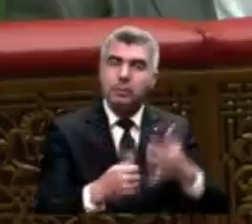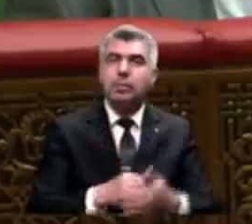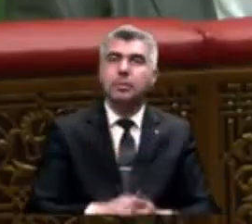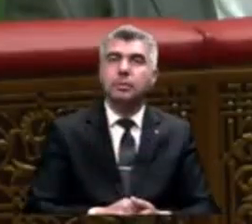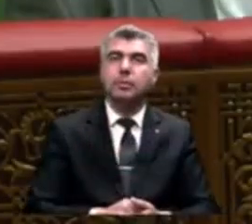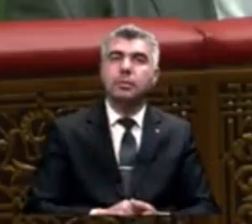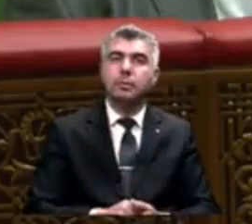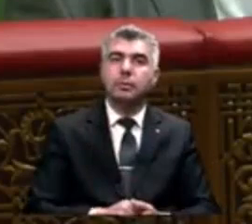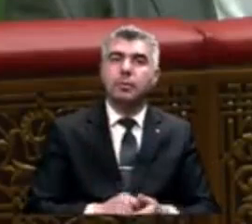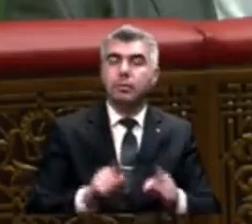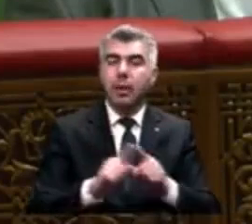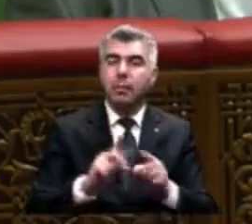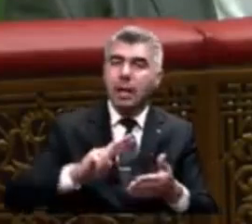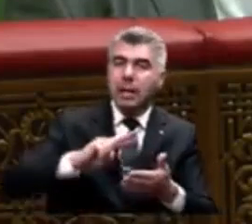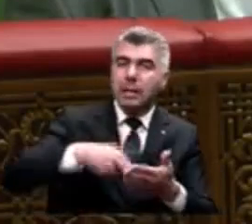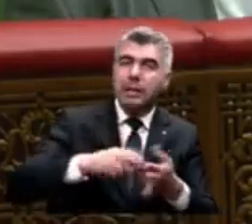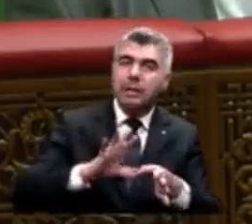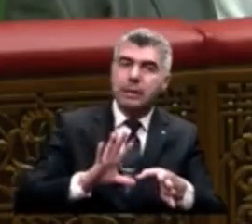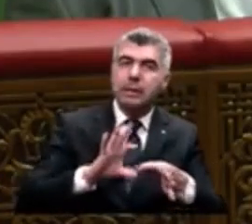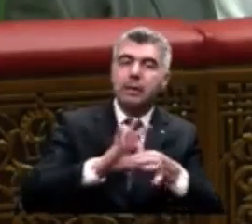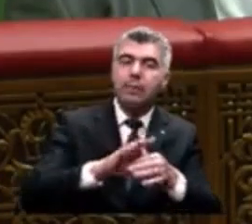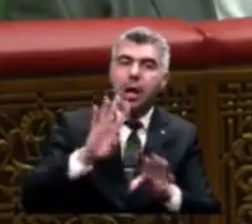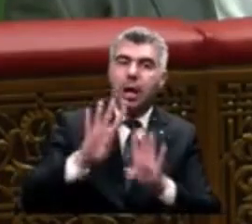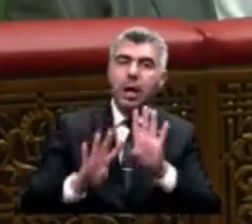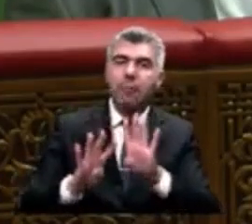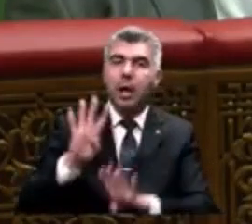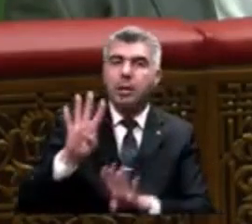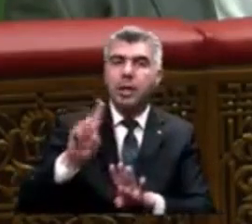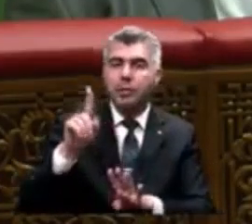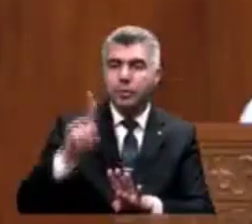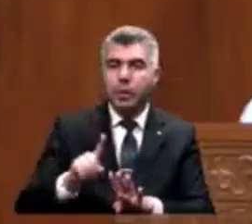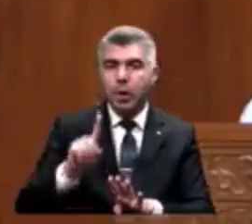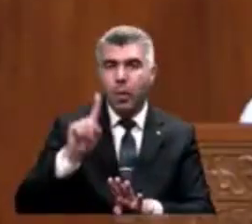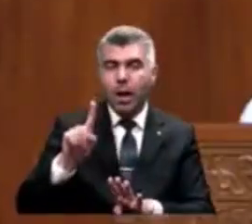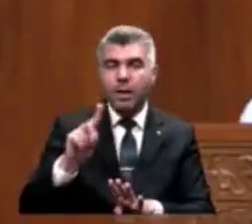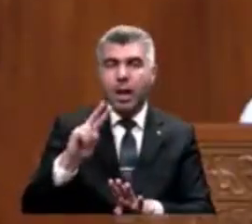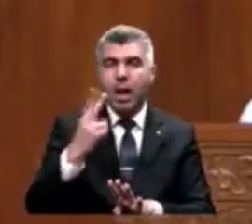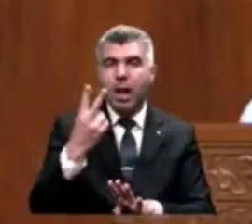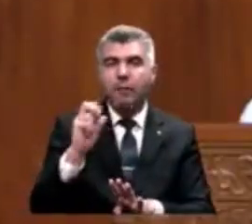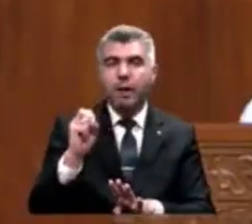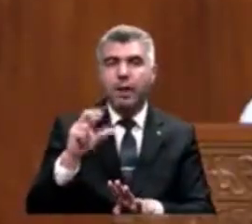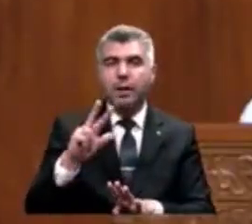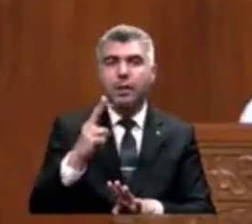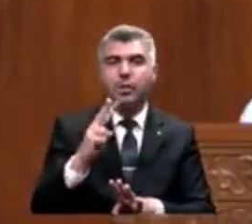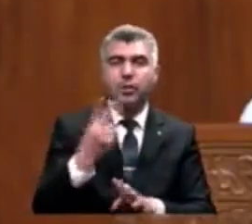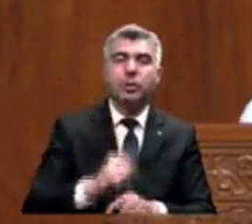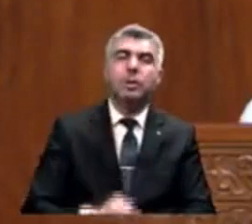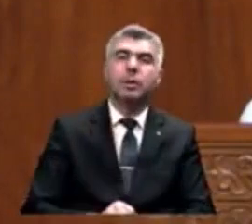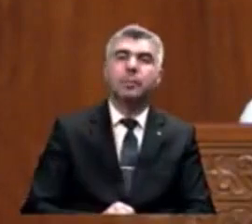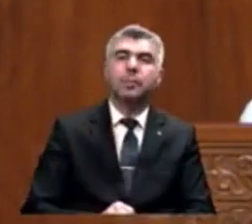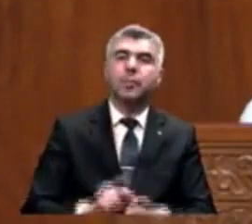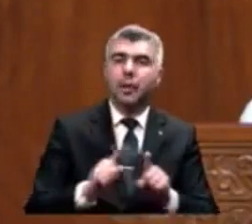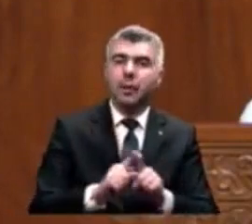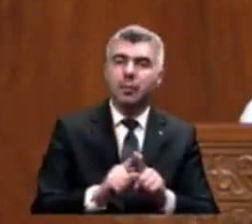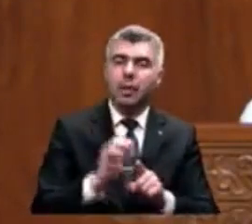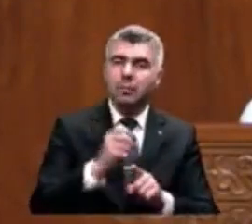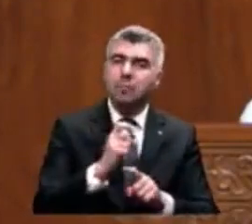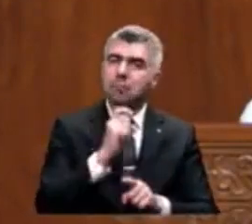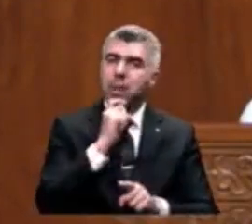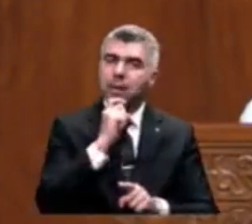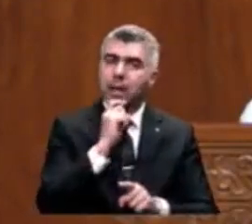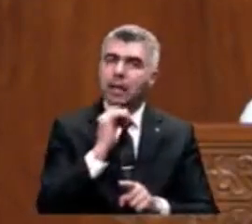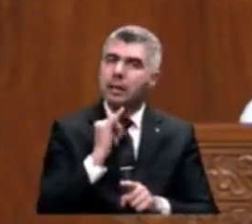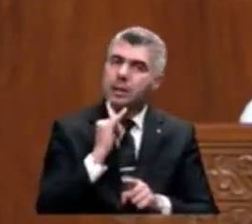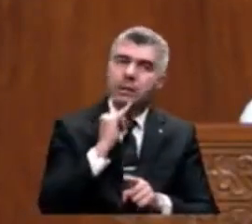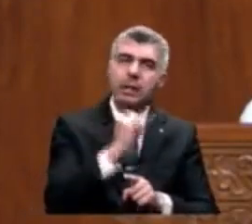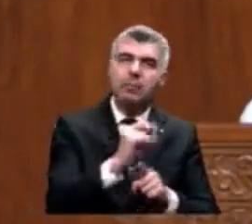تنزيل اتفاق 14 يناير 2023 الذي كان ويبقى الإطار المرجعي